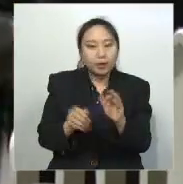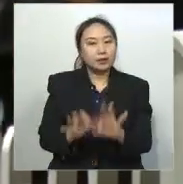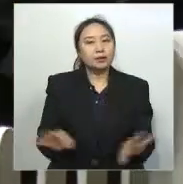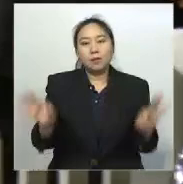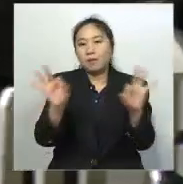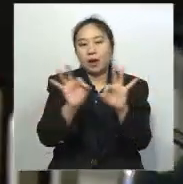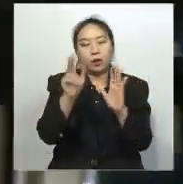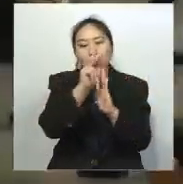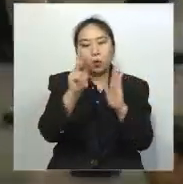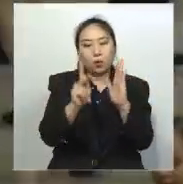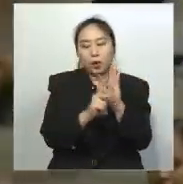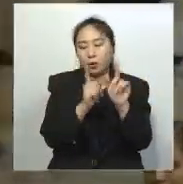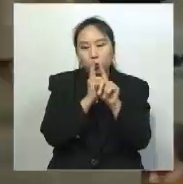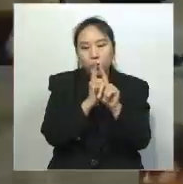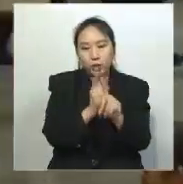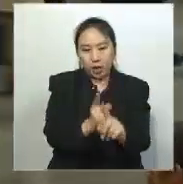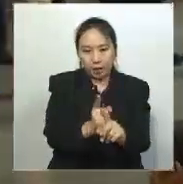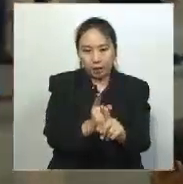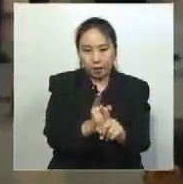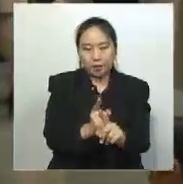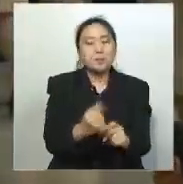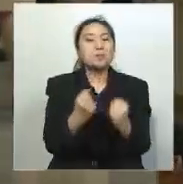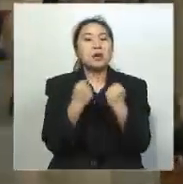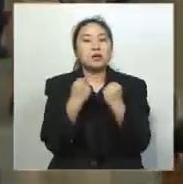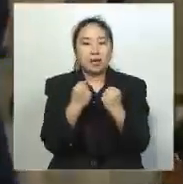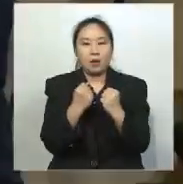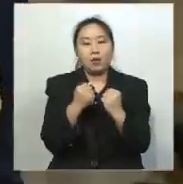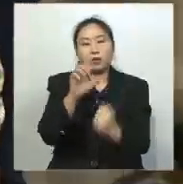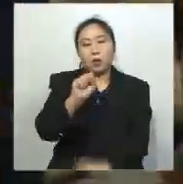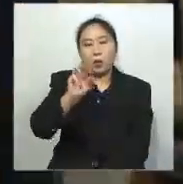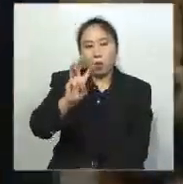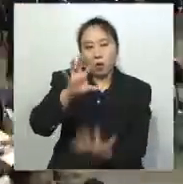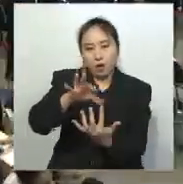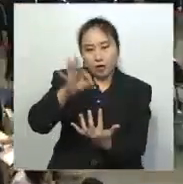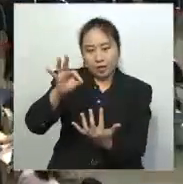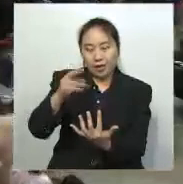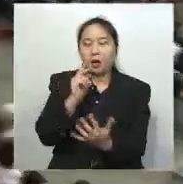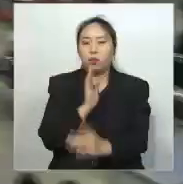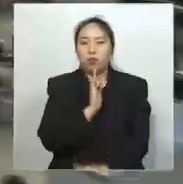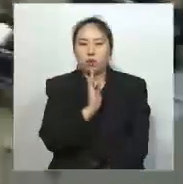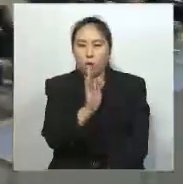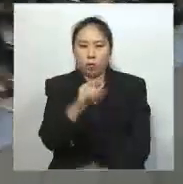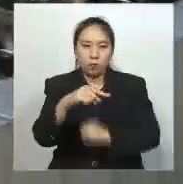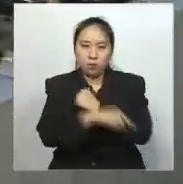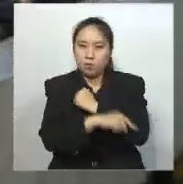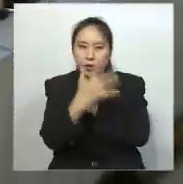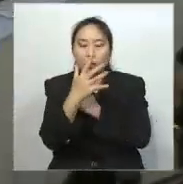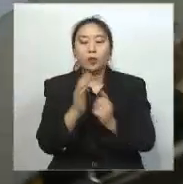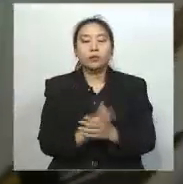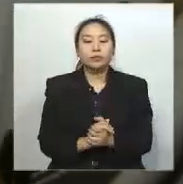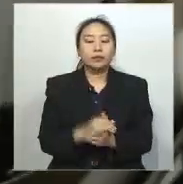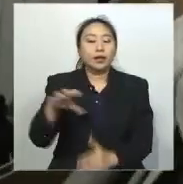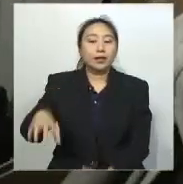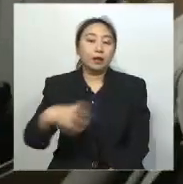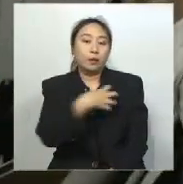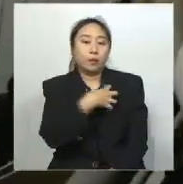ฏิบัติตามกฎหมายอย่างเคร่งครัดมั่นใจว่ากระบวนการเลือกสว.จะเป็นไปด้วยความสุจริตขณะที่สถานเอกอัครราช